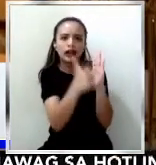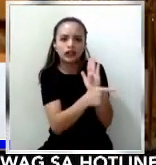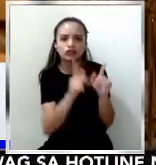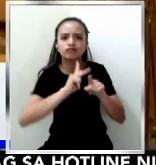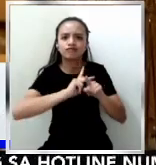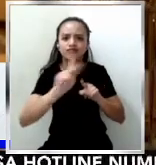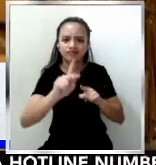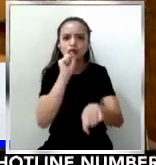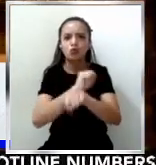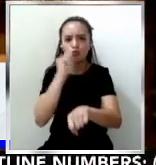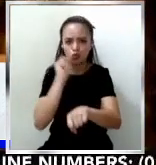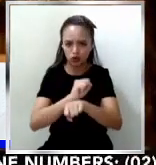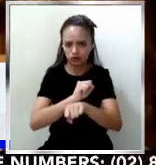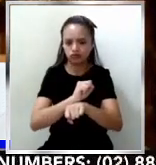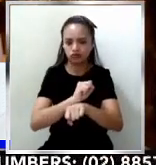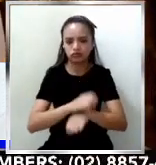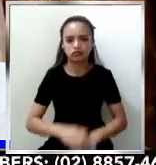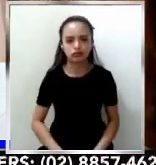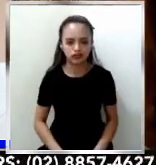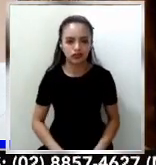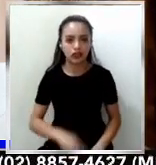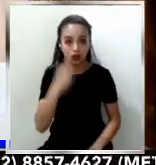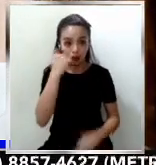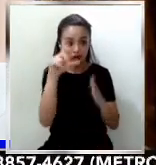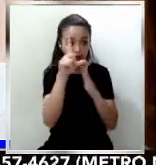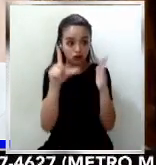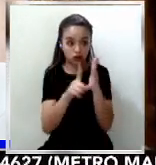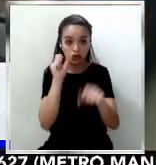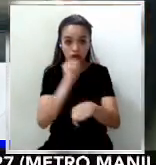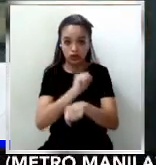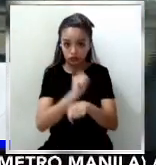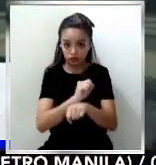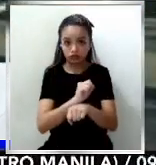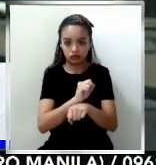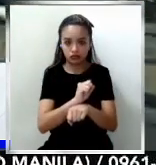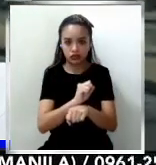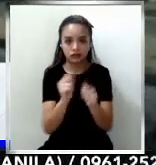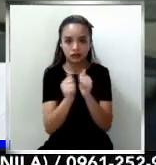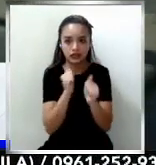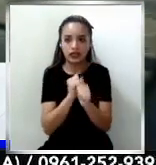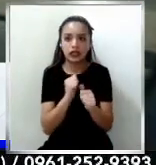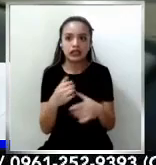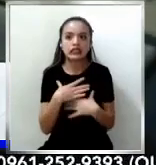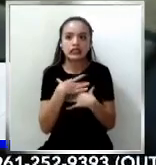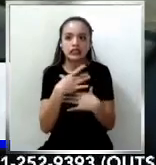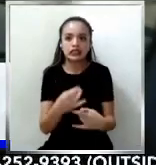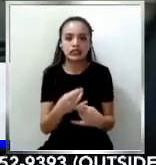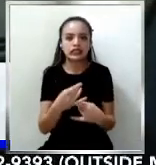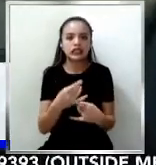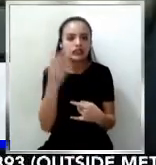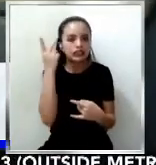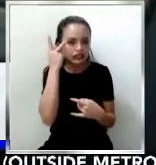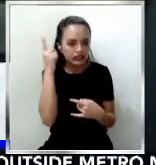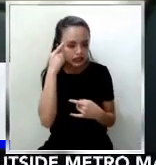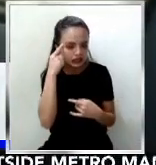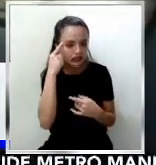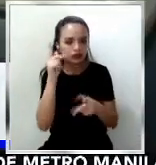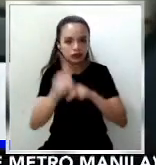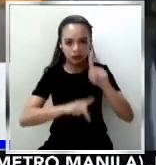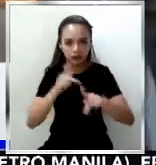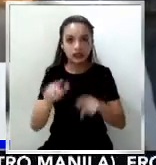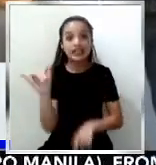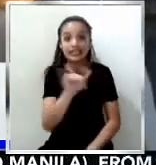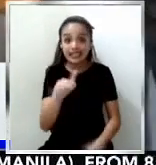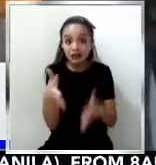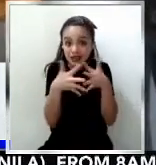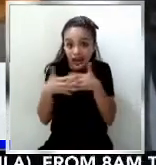legal profession is vested with public interest. Kahit sa ibang bansa tulad sa Amerika, requirement din ang